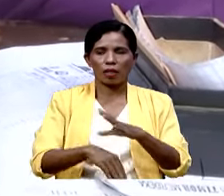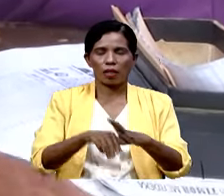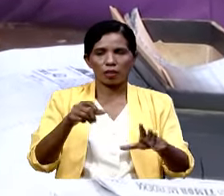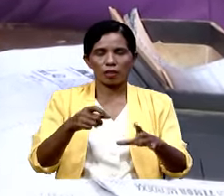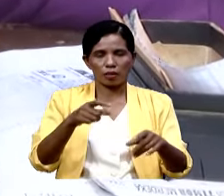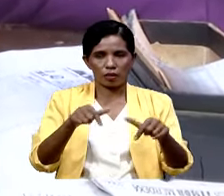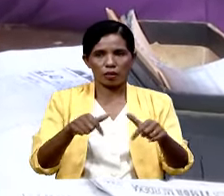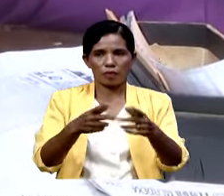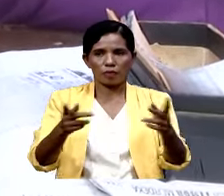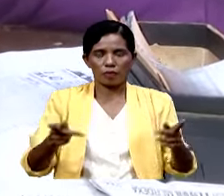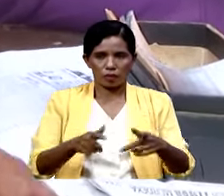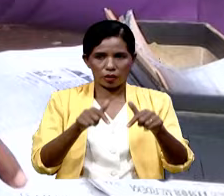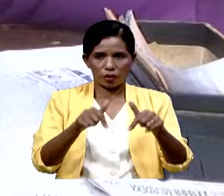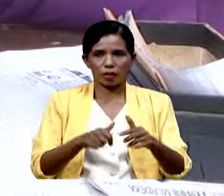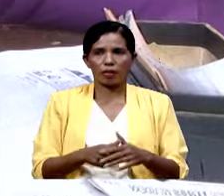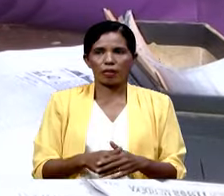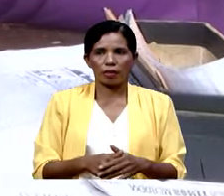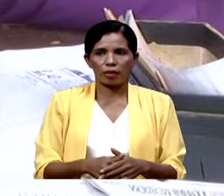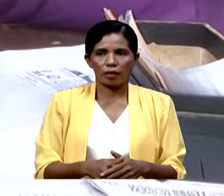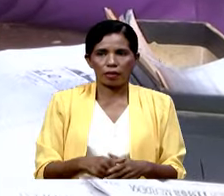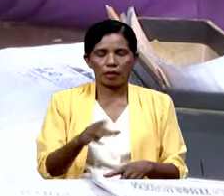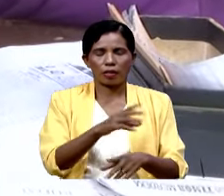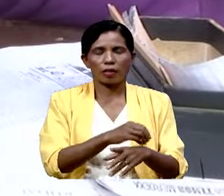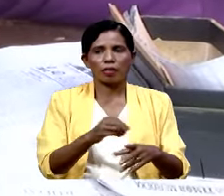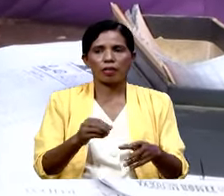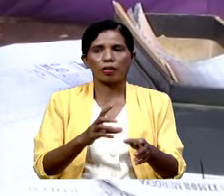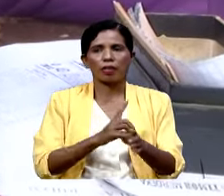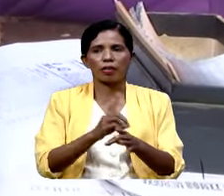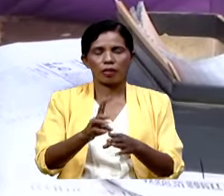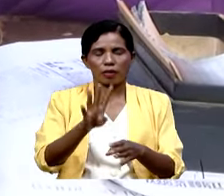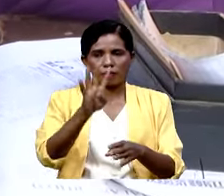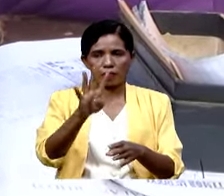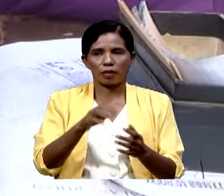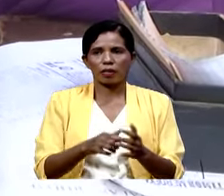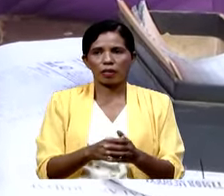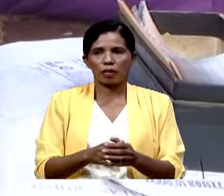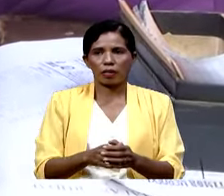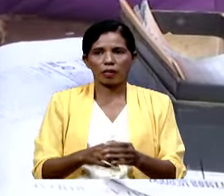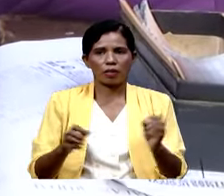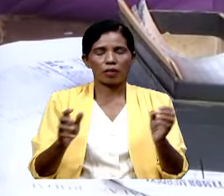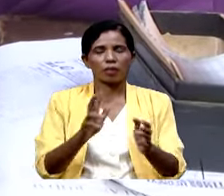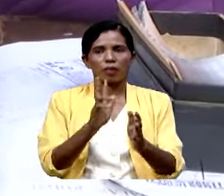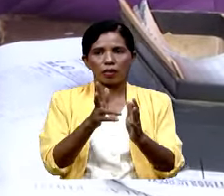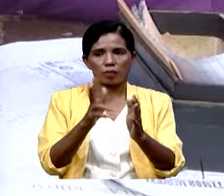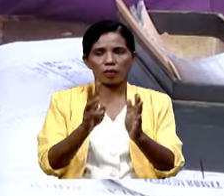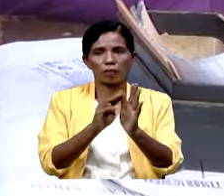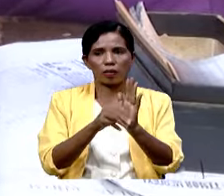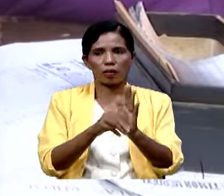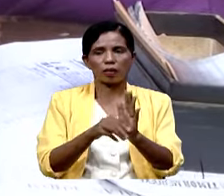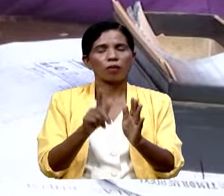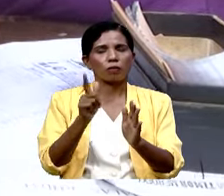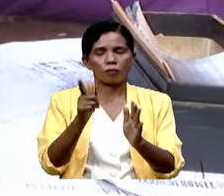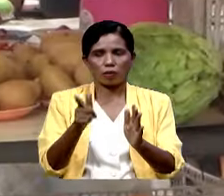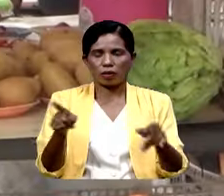ne kan bayro ida ne kan hasa, dari tempat ne, jauh-jauhnya ne, ne lato 30, paling 20-an sale